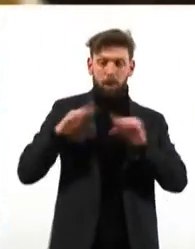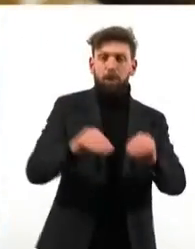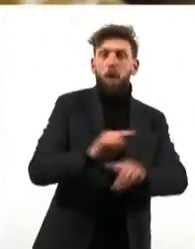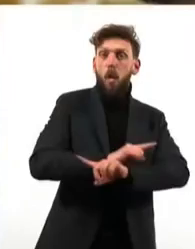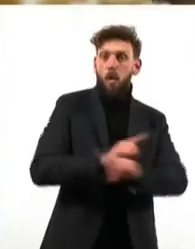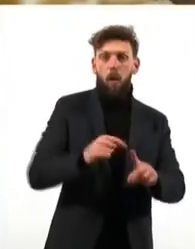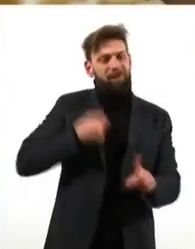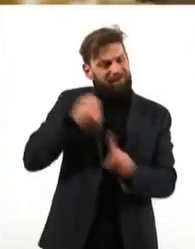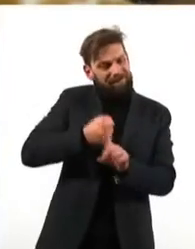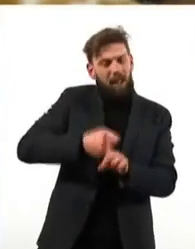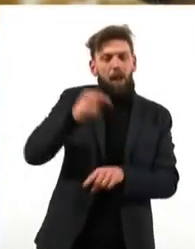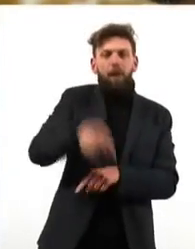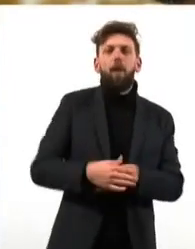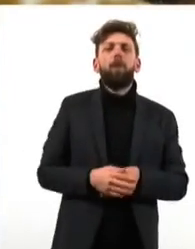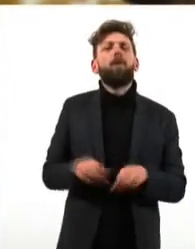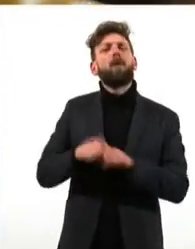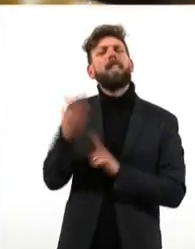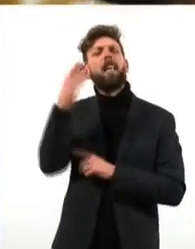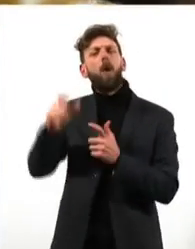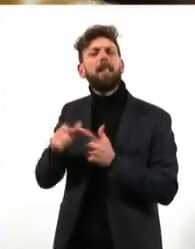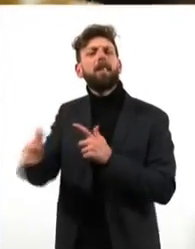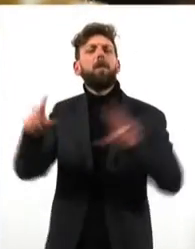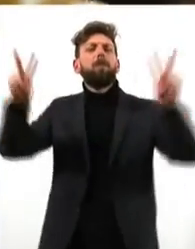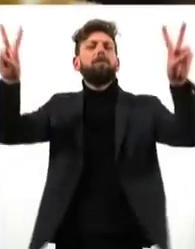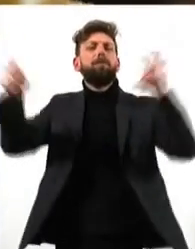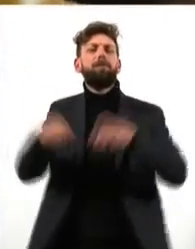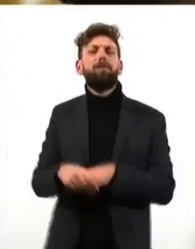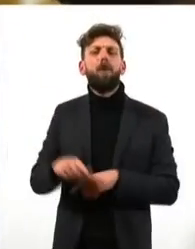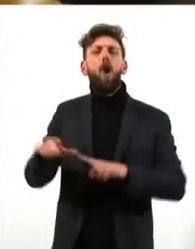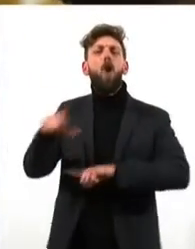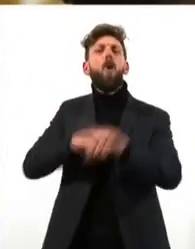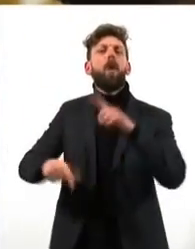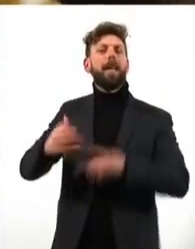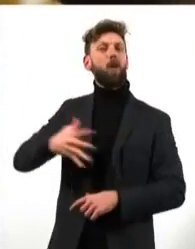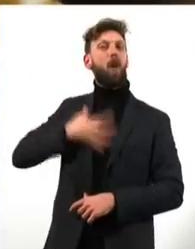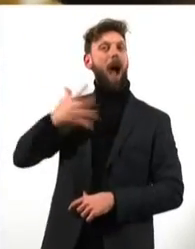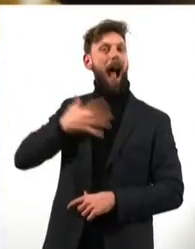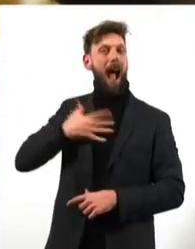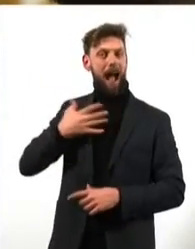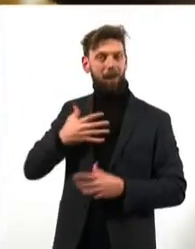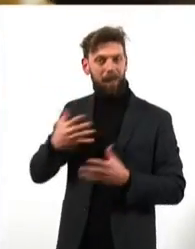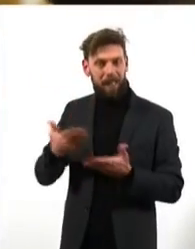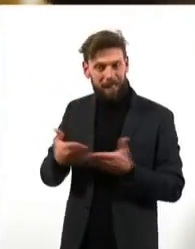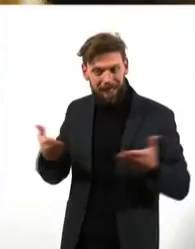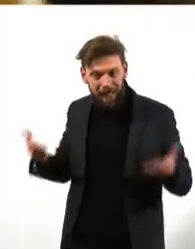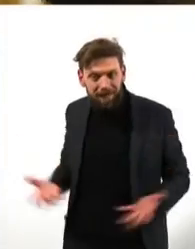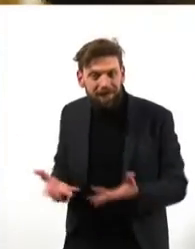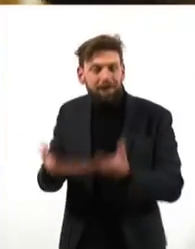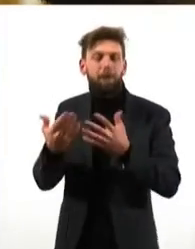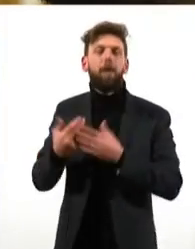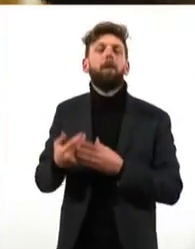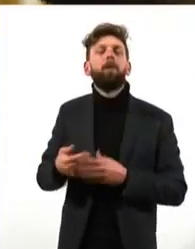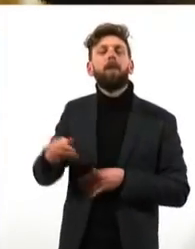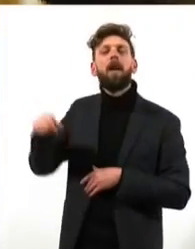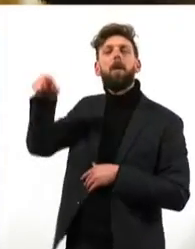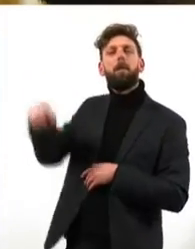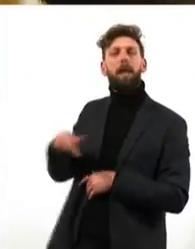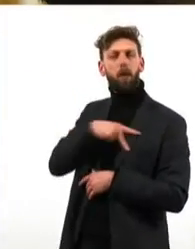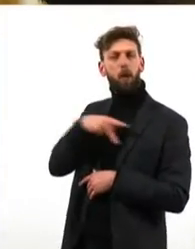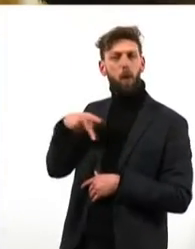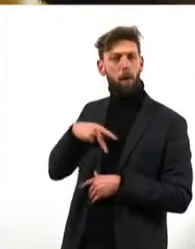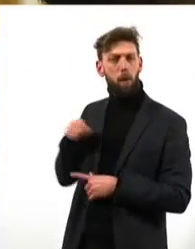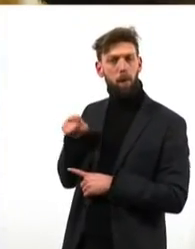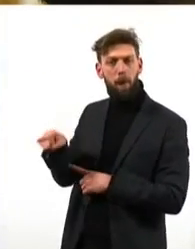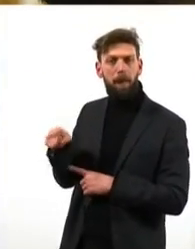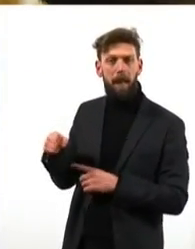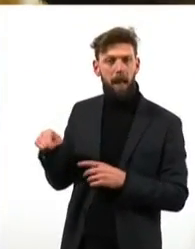sur un dispositif qui s'appelle Locavantage, qui là aussi oblige le propriétaire en donnant ce que vous proposez, d'ailleurs,